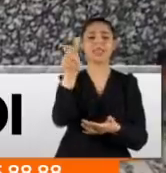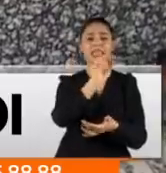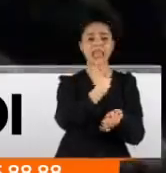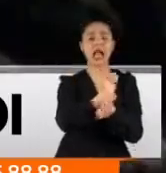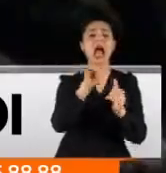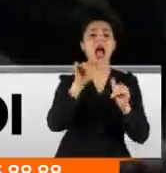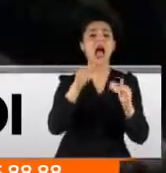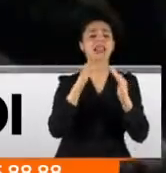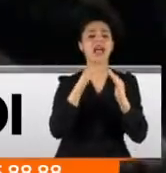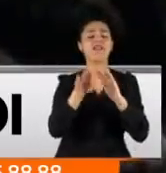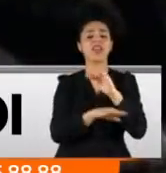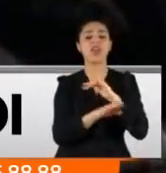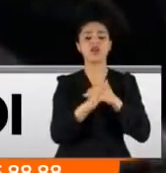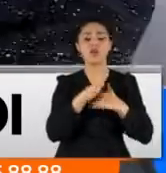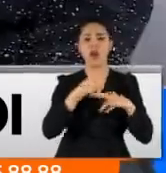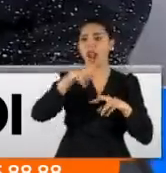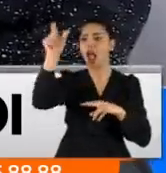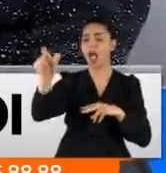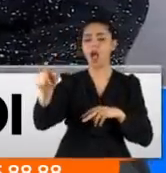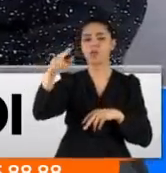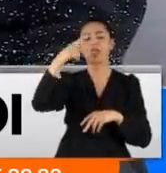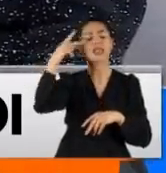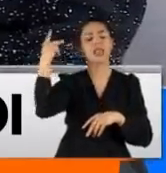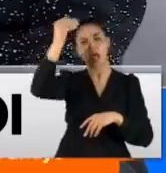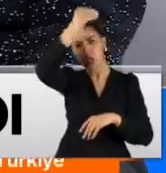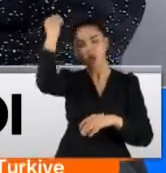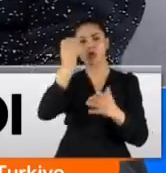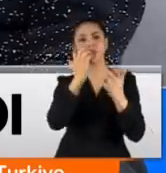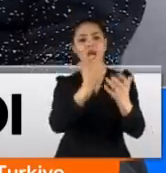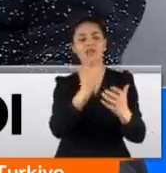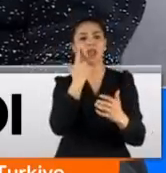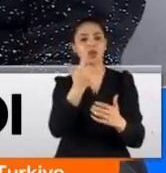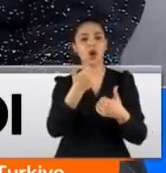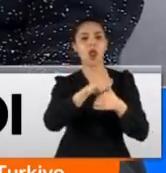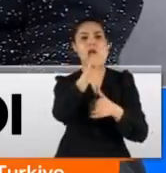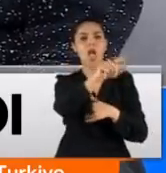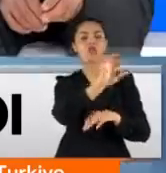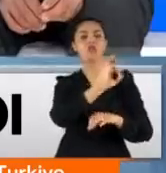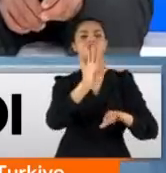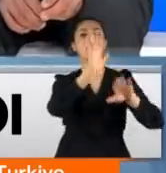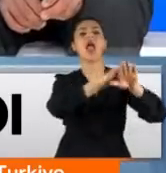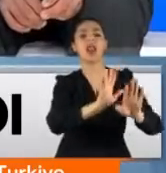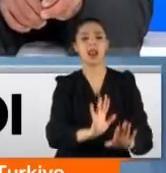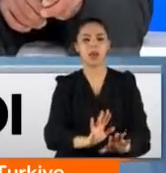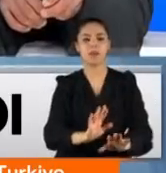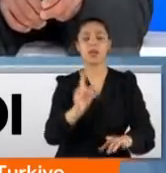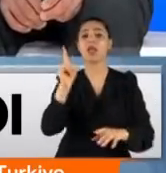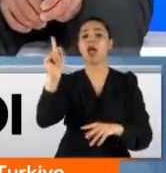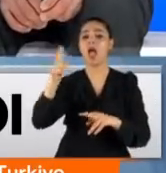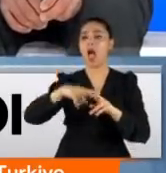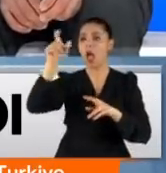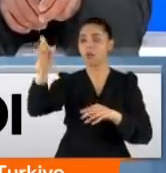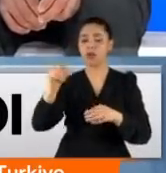evde yaşıyordu. Ancak Abdurrahman Çığ sahte hocanın tavsiyesiyle eşine hiç dokunmadı. Abdurrahman için getirdiği